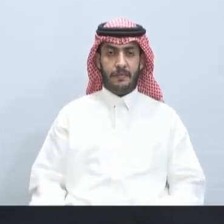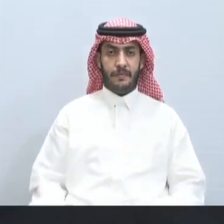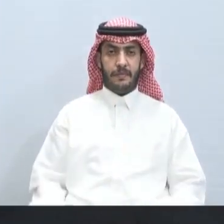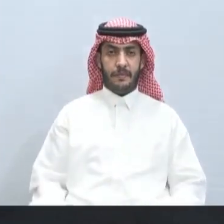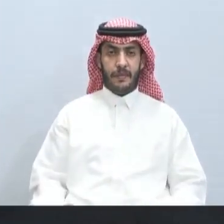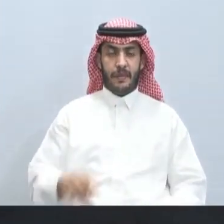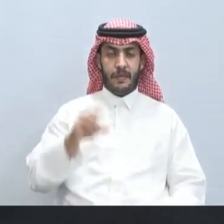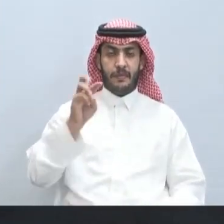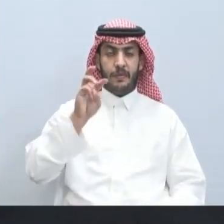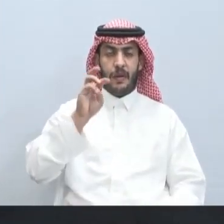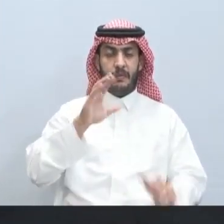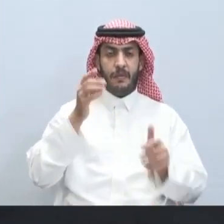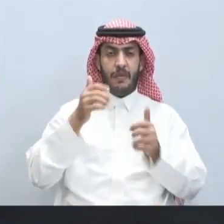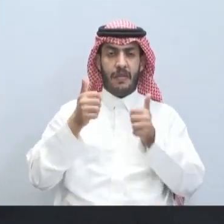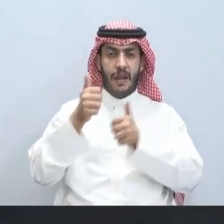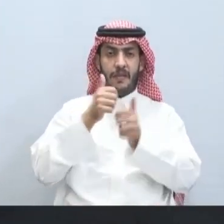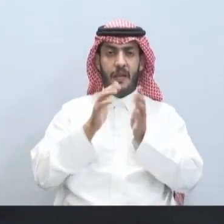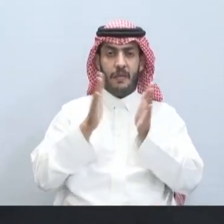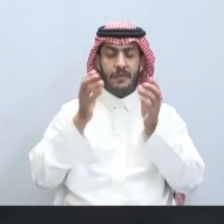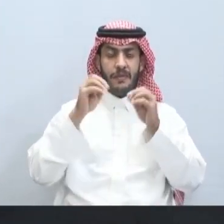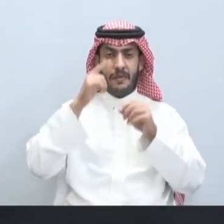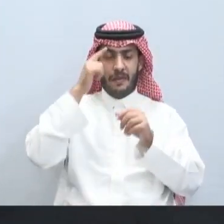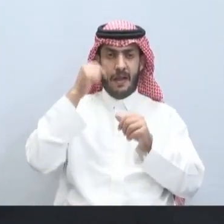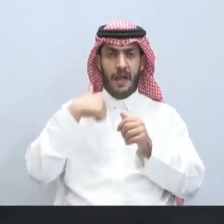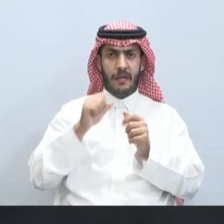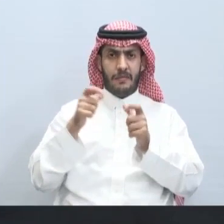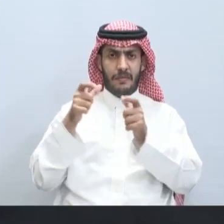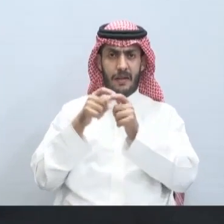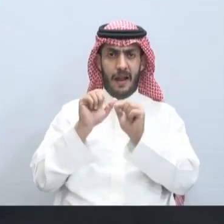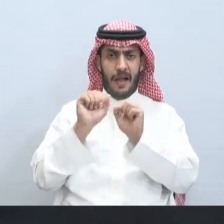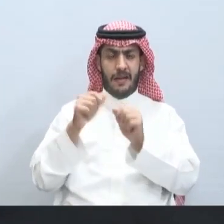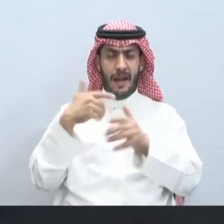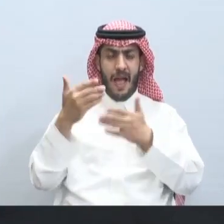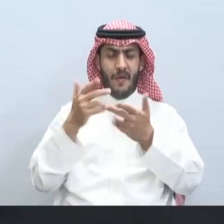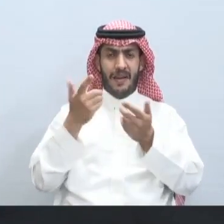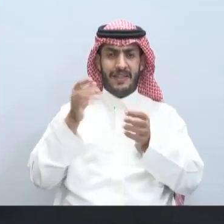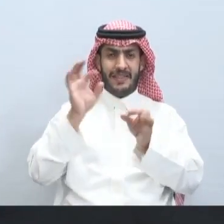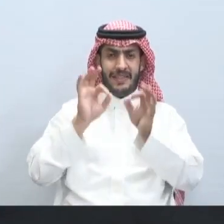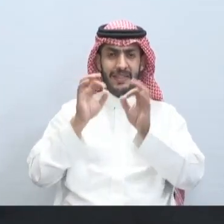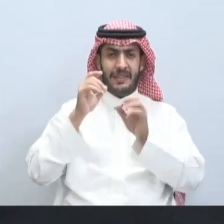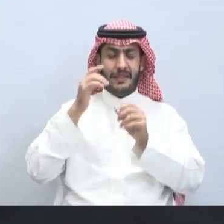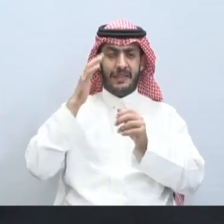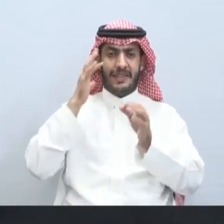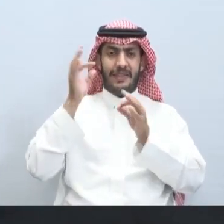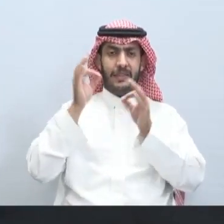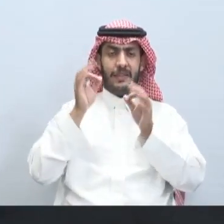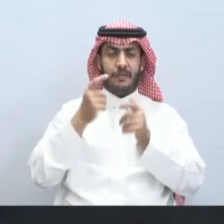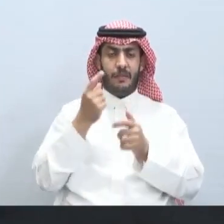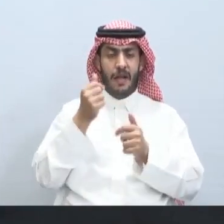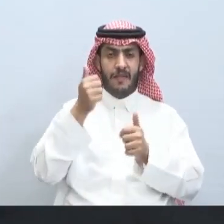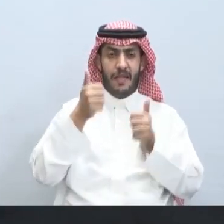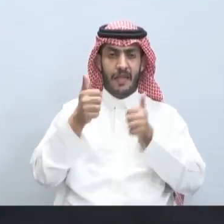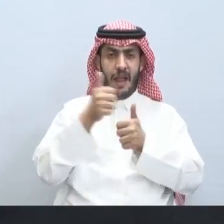عالم الشركات هنالك تنافس كبير وحينما اتخصص بشريحه واحاول قدر مستطاع ان اتميز بميزه